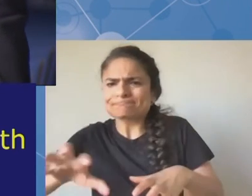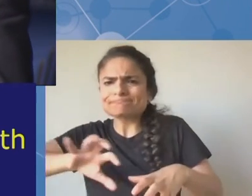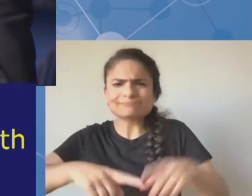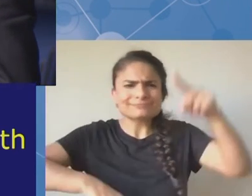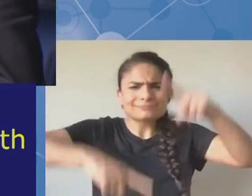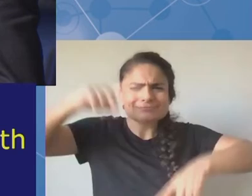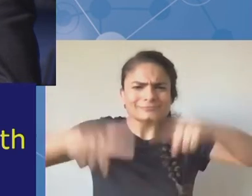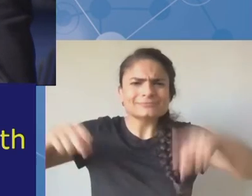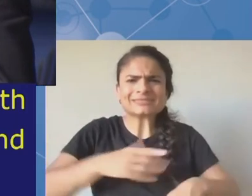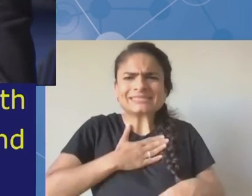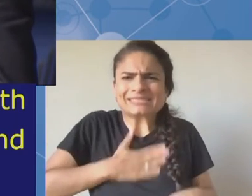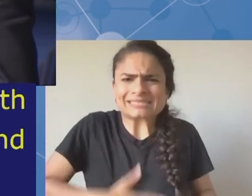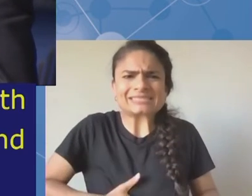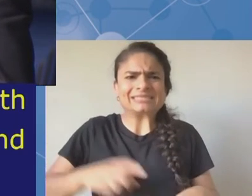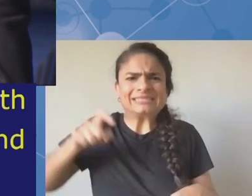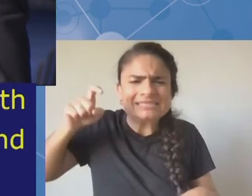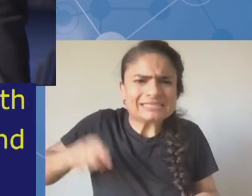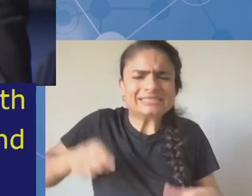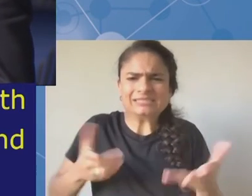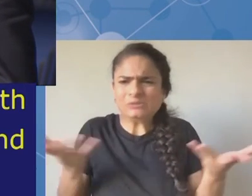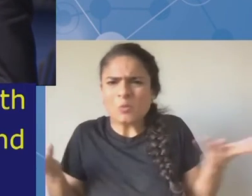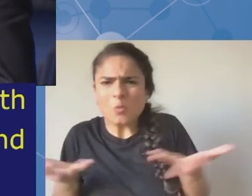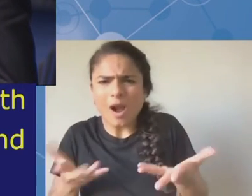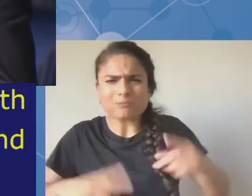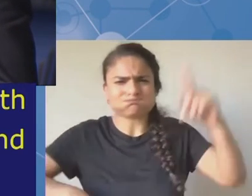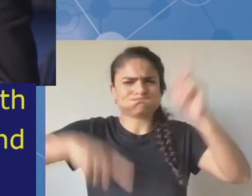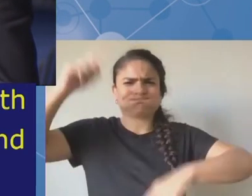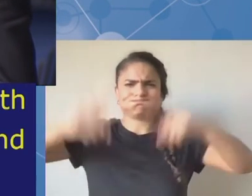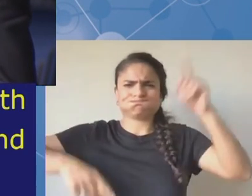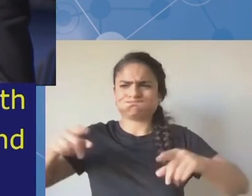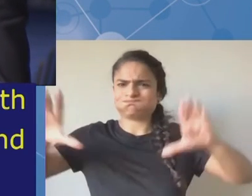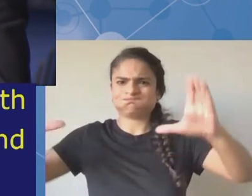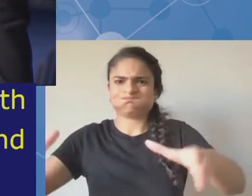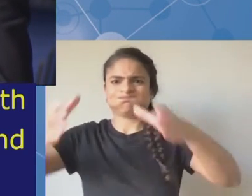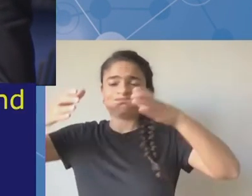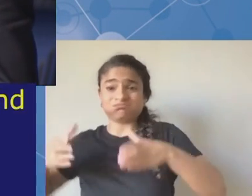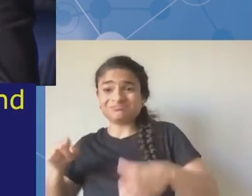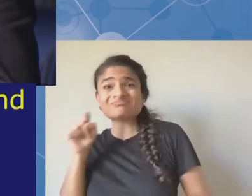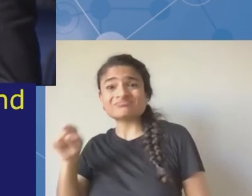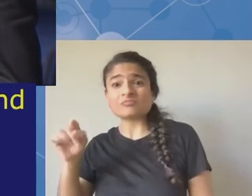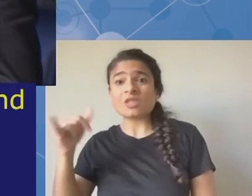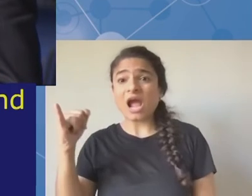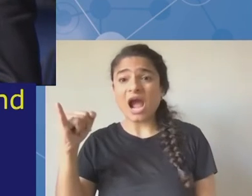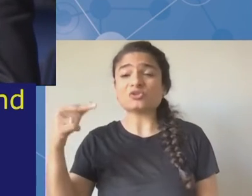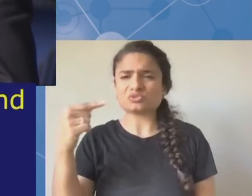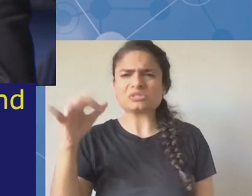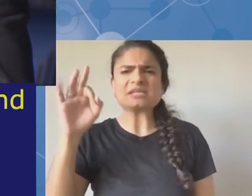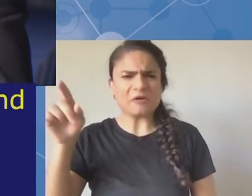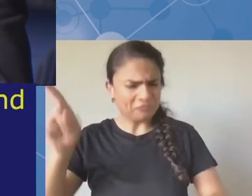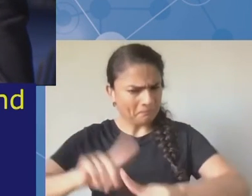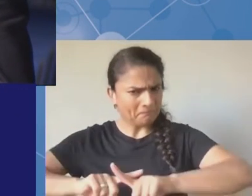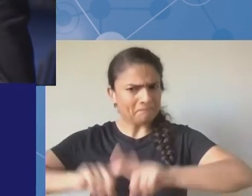разнообразны потребности людей в разных уголках мира. Мне кажется, что